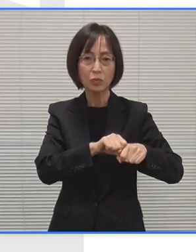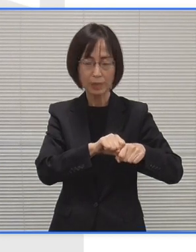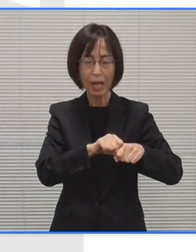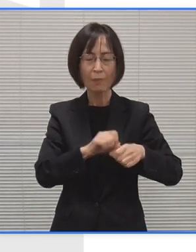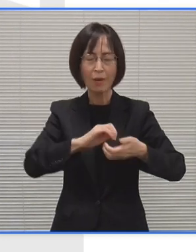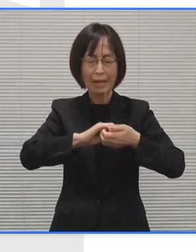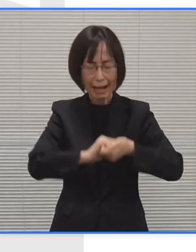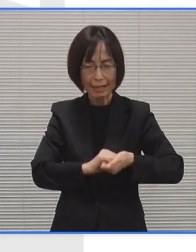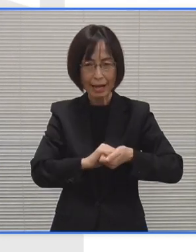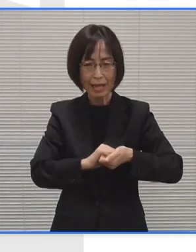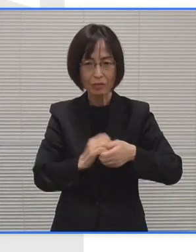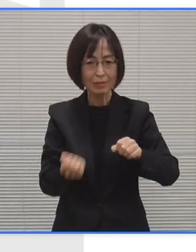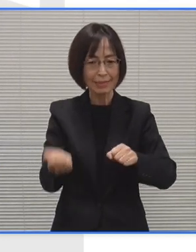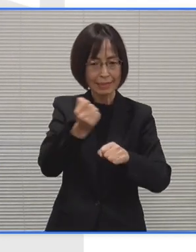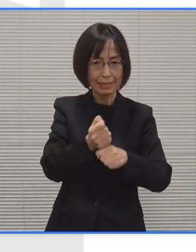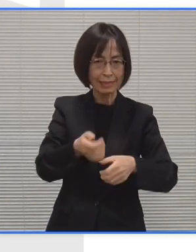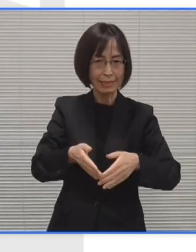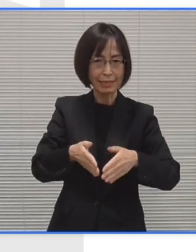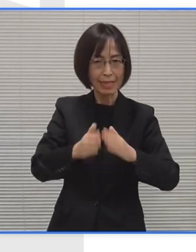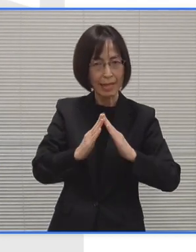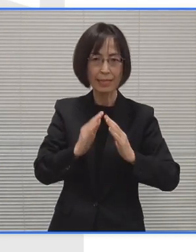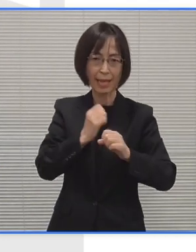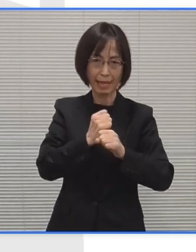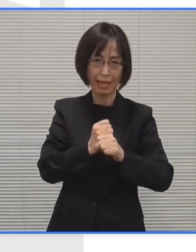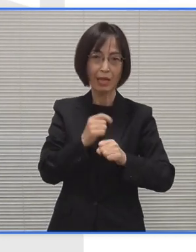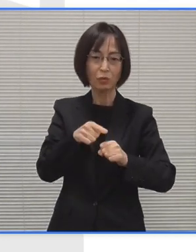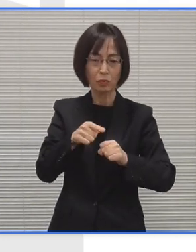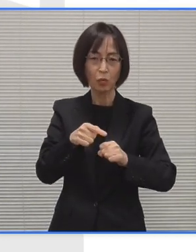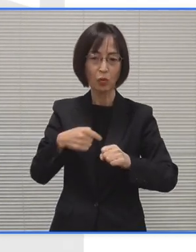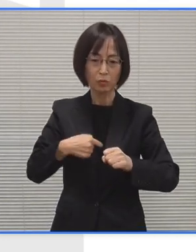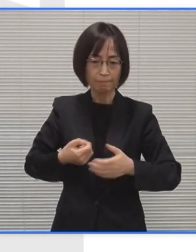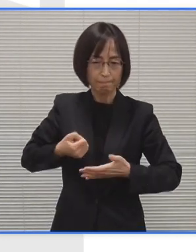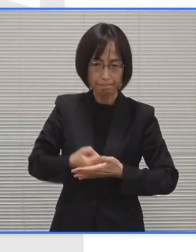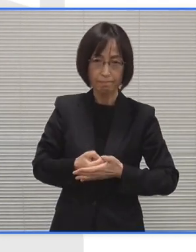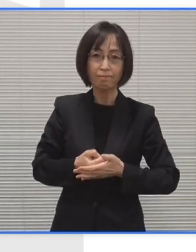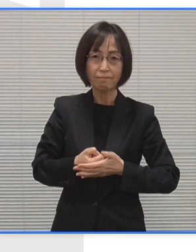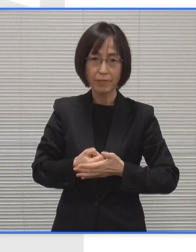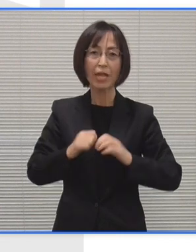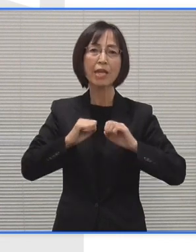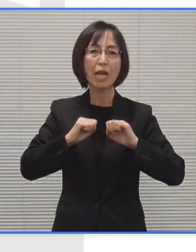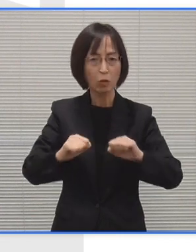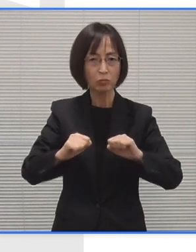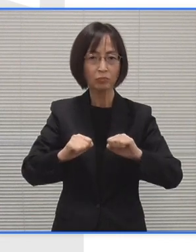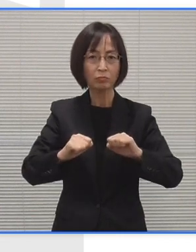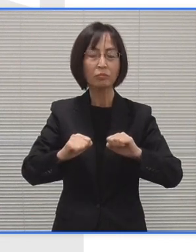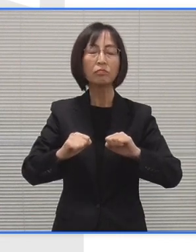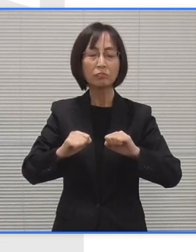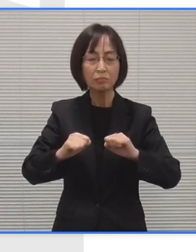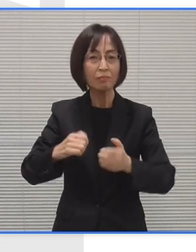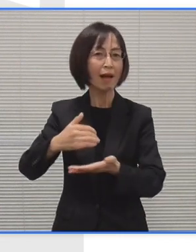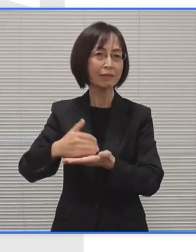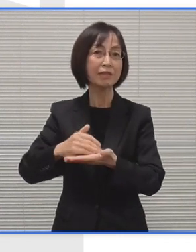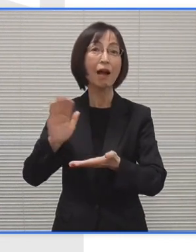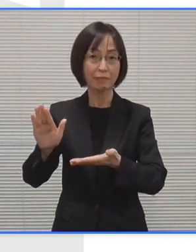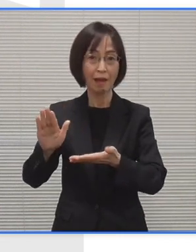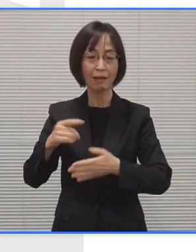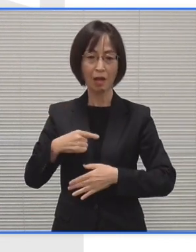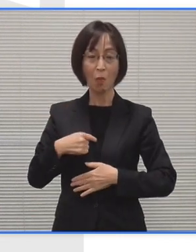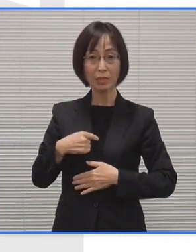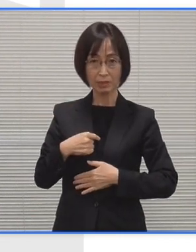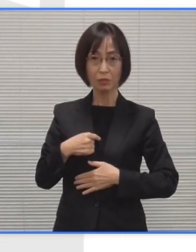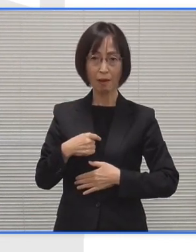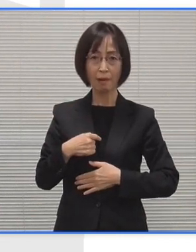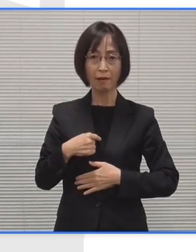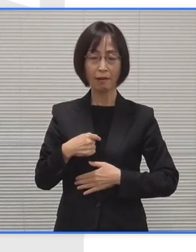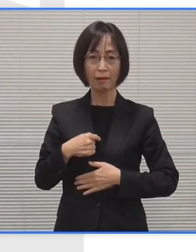させていく、そういう意気込みで、しっかりやっていきますということをおっしゃってましたね。で私からはですね、